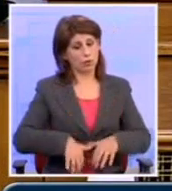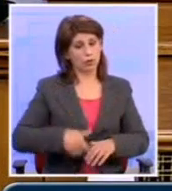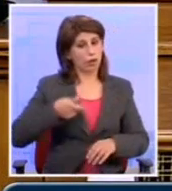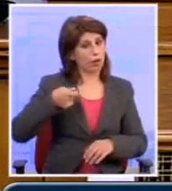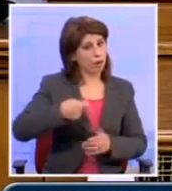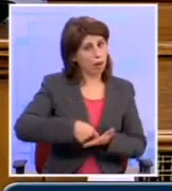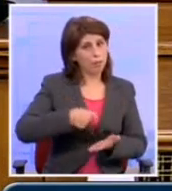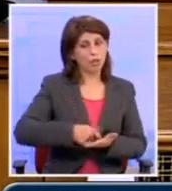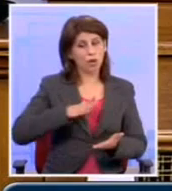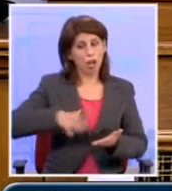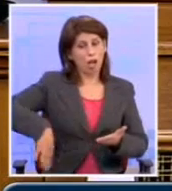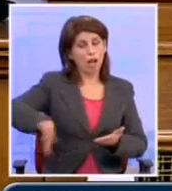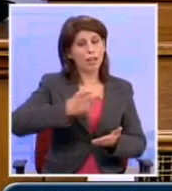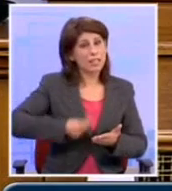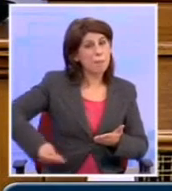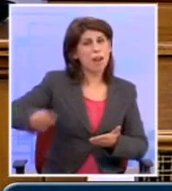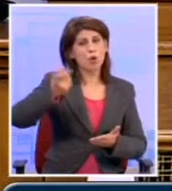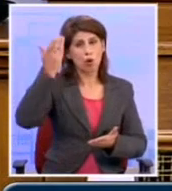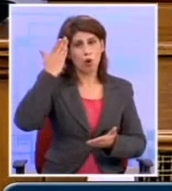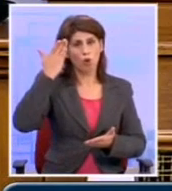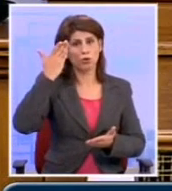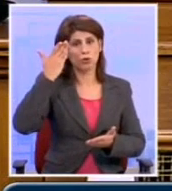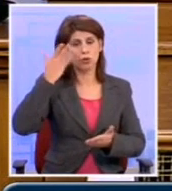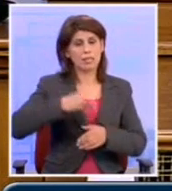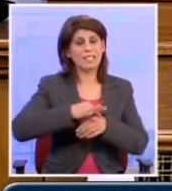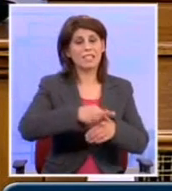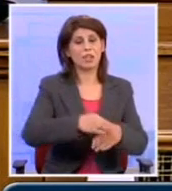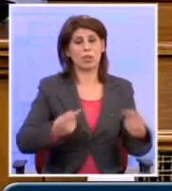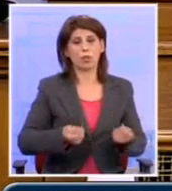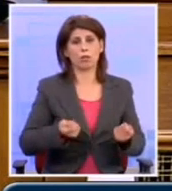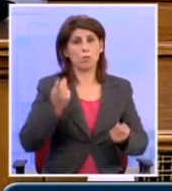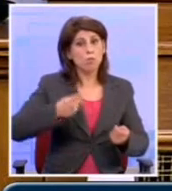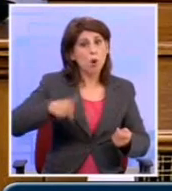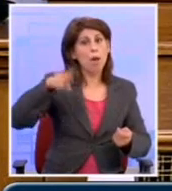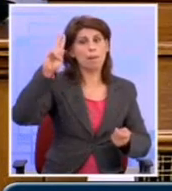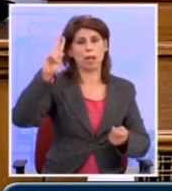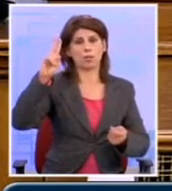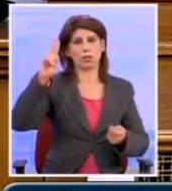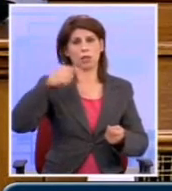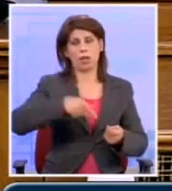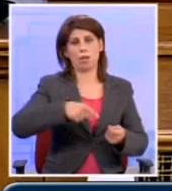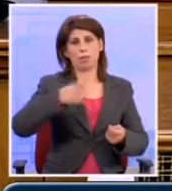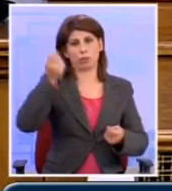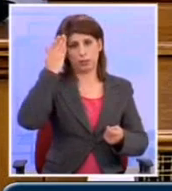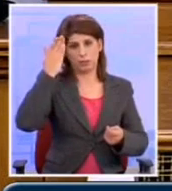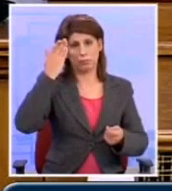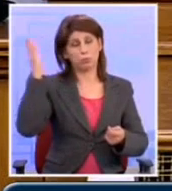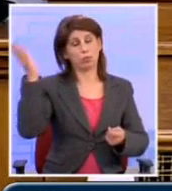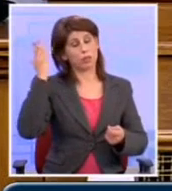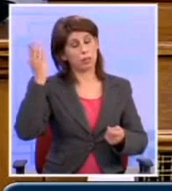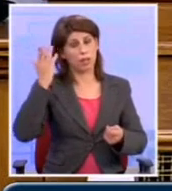λαός υπέροχο κόστος συνοδών έργων πολλαπλάσιο από την τιμή που